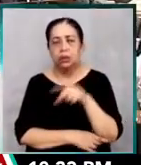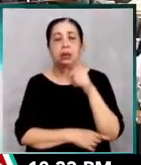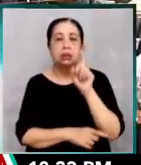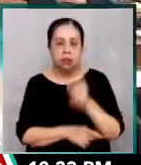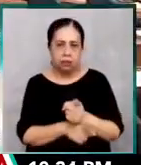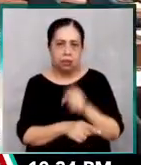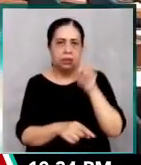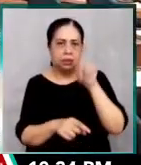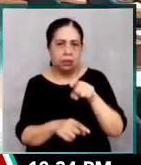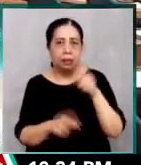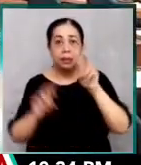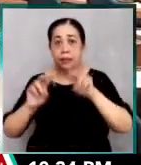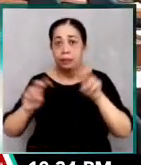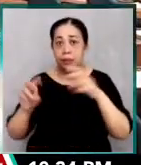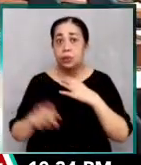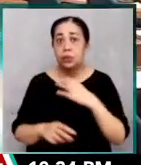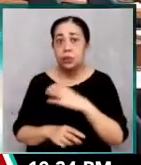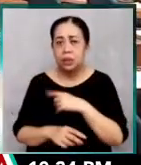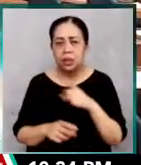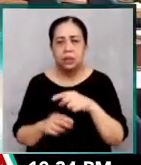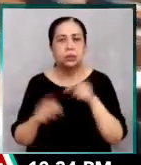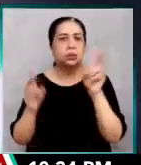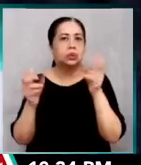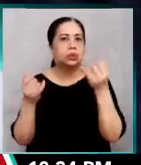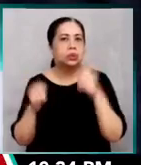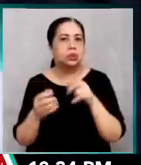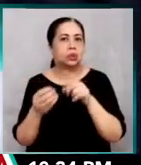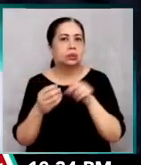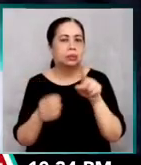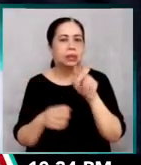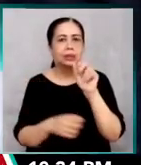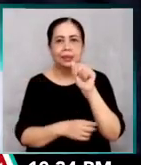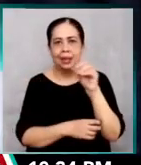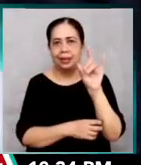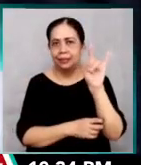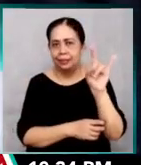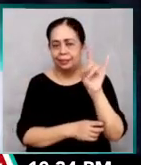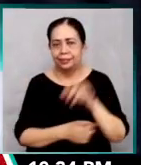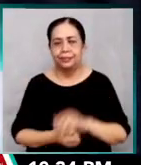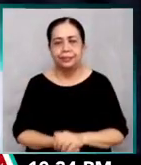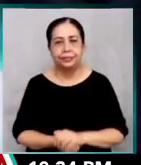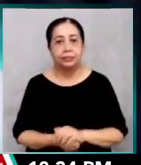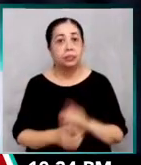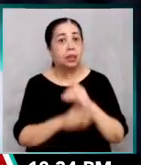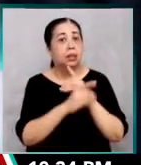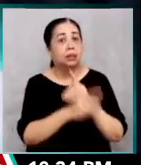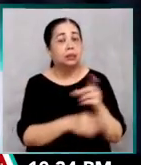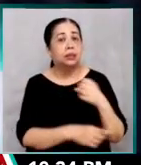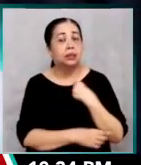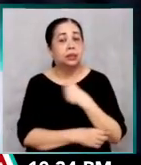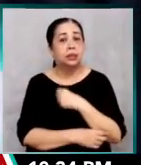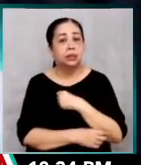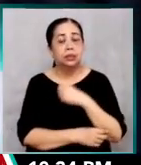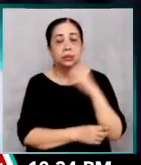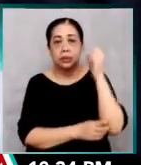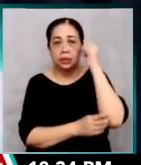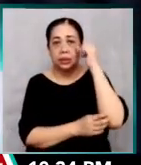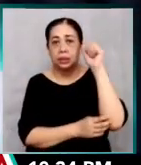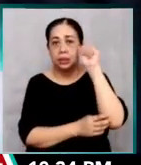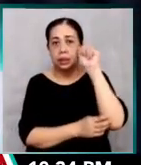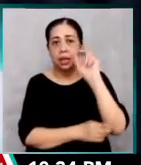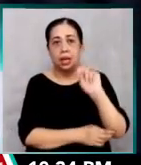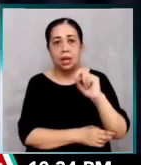ng Kongreso ang kontrobersya sa tourism ad. Ipinagtanggol naman ni Senador Sani Angara si Frasco.